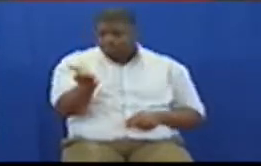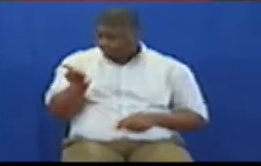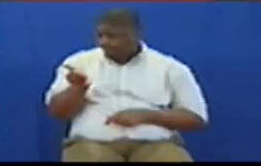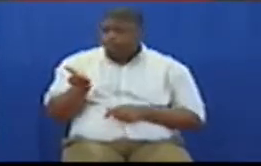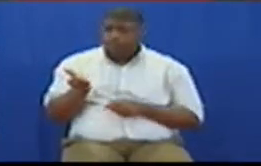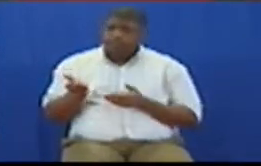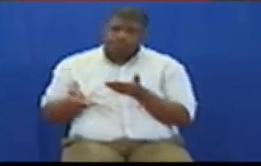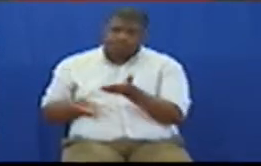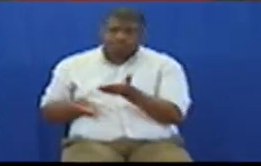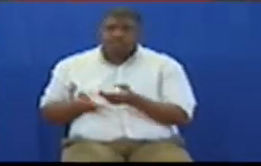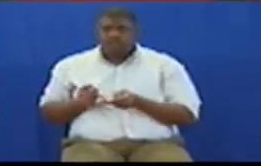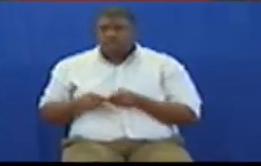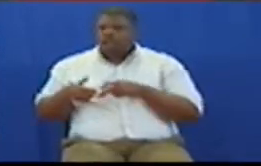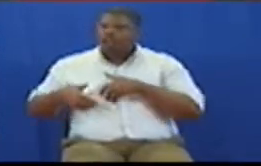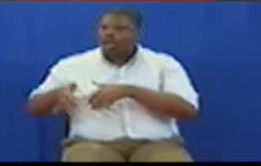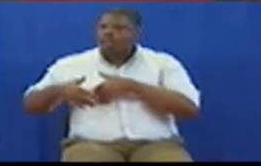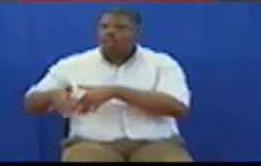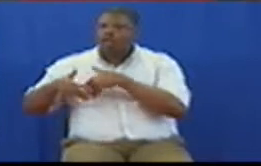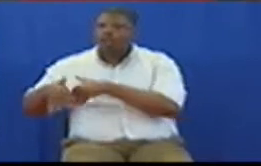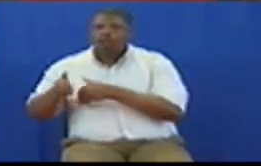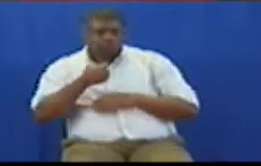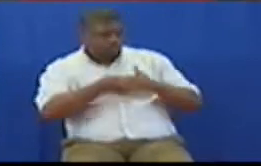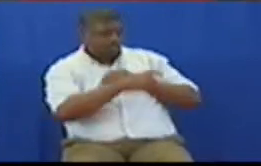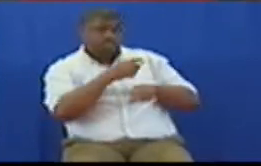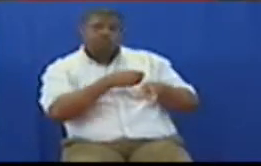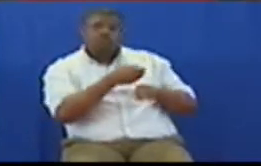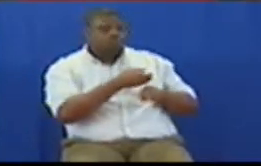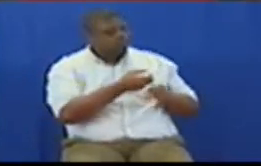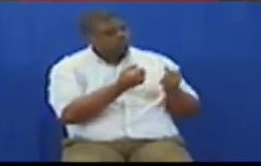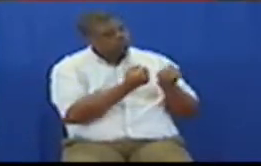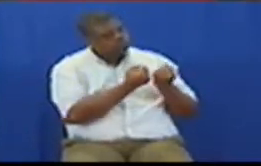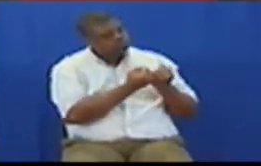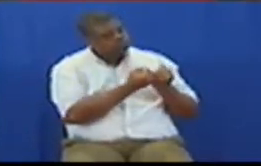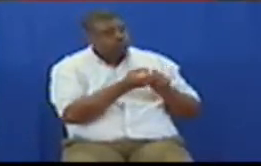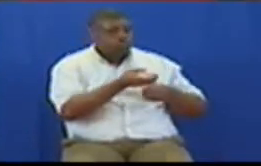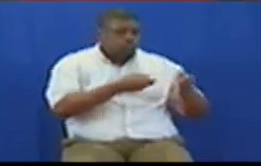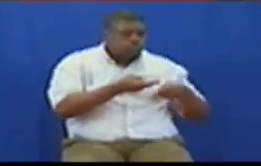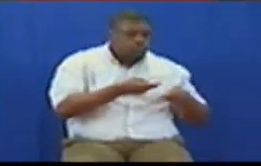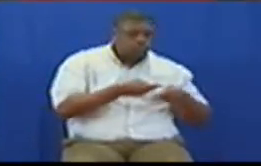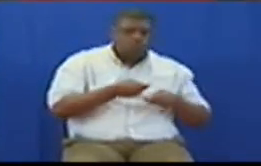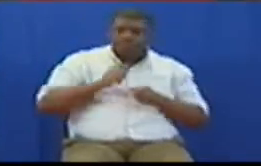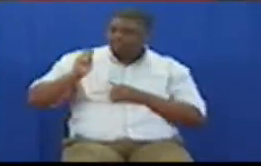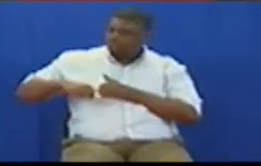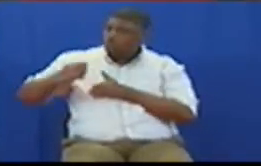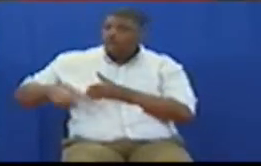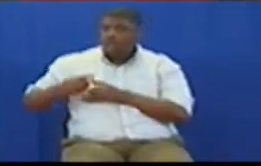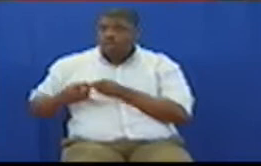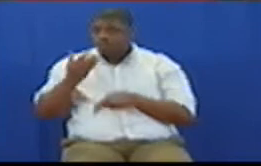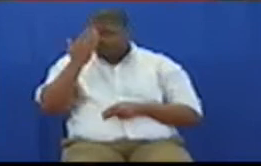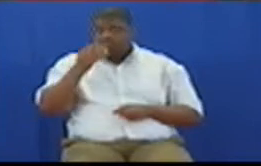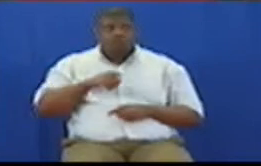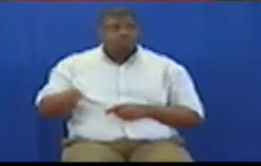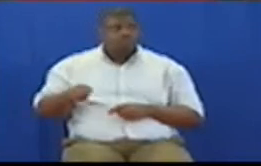katika harakati za kuhakikisha tunaingia katika tunatengeneza vizuri uchumi wa viwanda, na tunajua uchumi wa